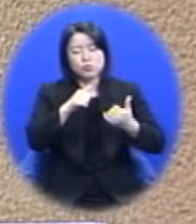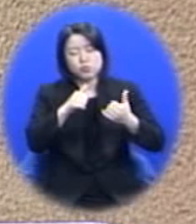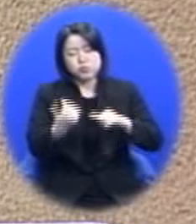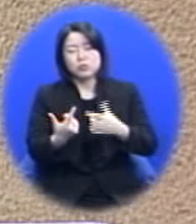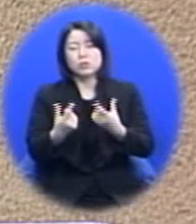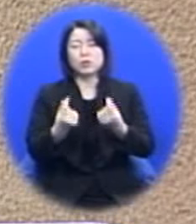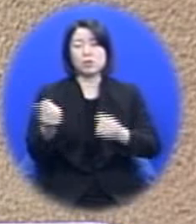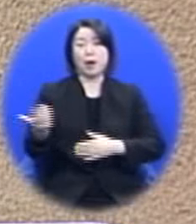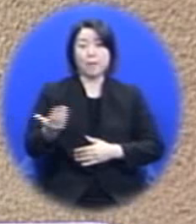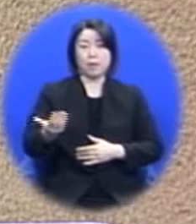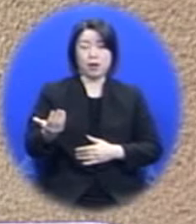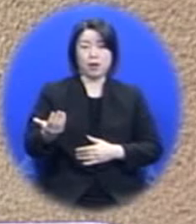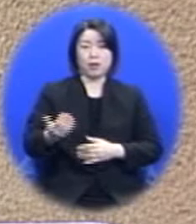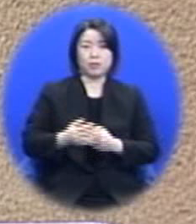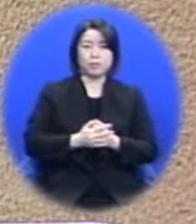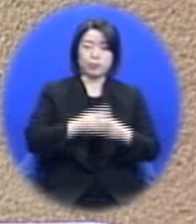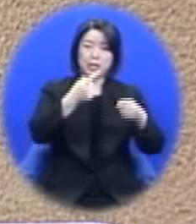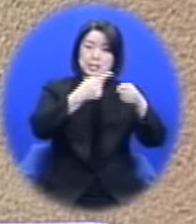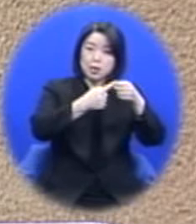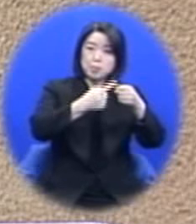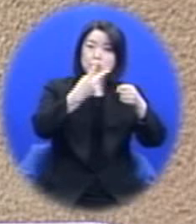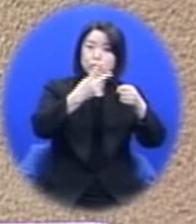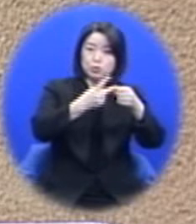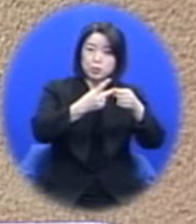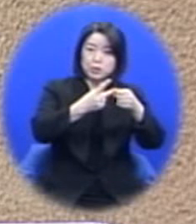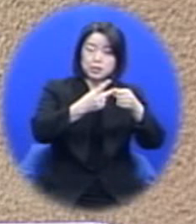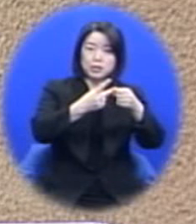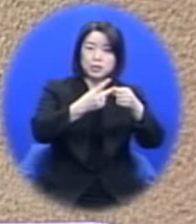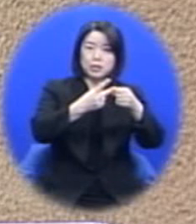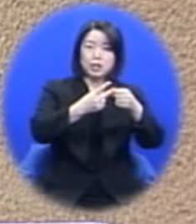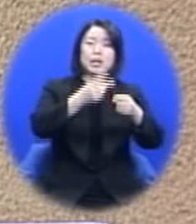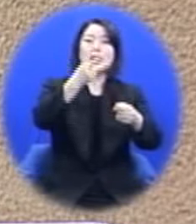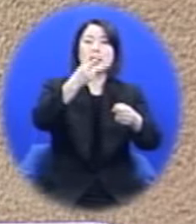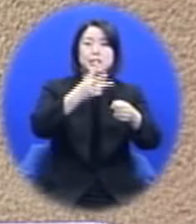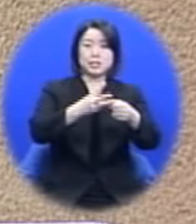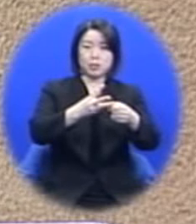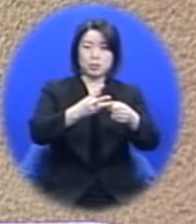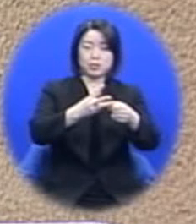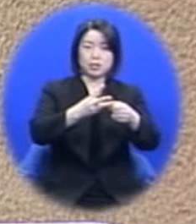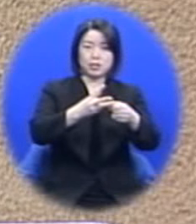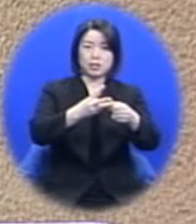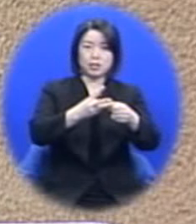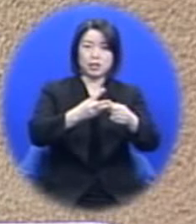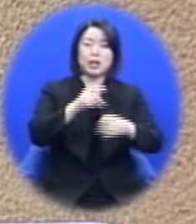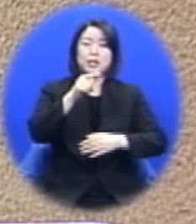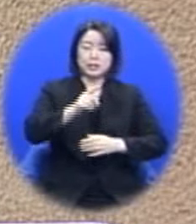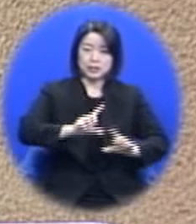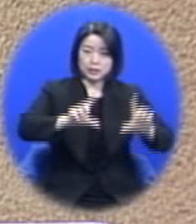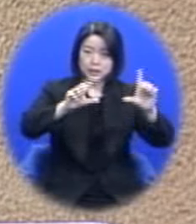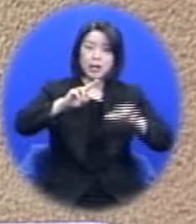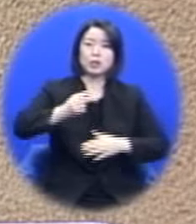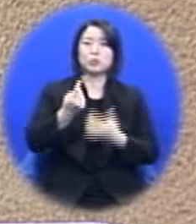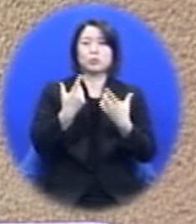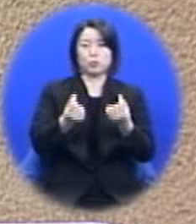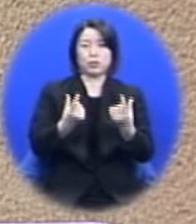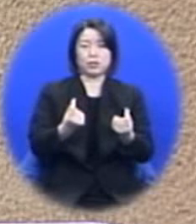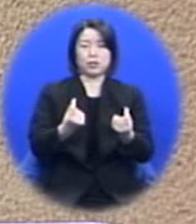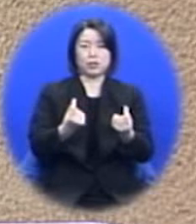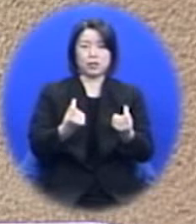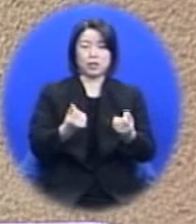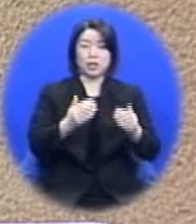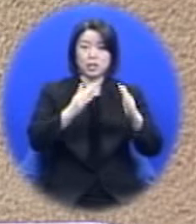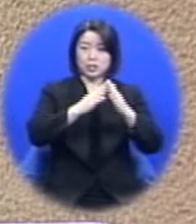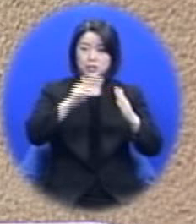거예요. 첫 번째, 두 번째, 세 번째, 그날도 그러고